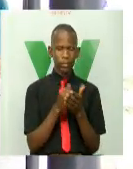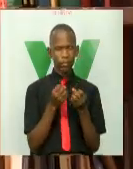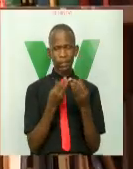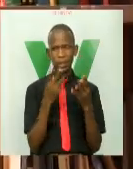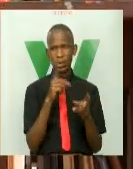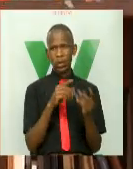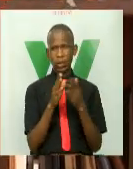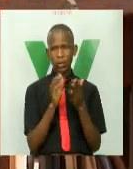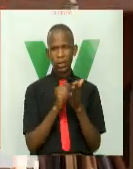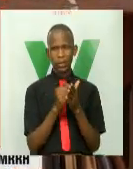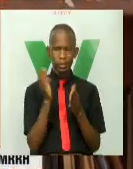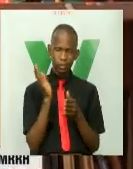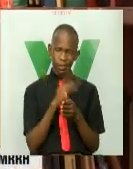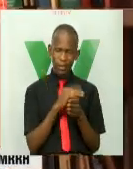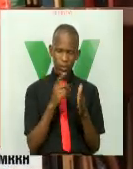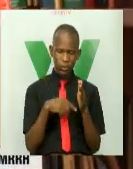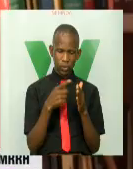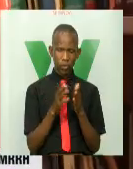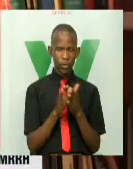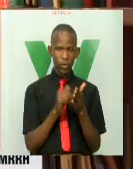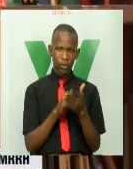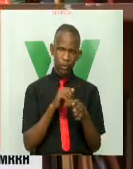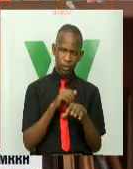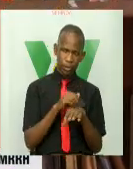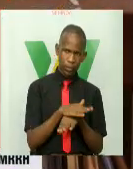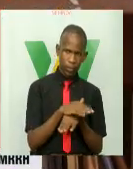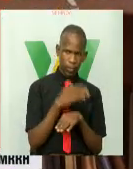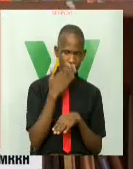Mbarara. Ekisizo n'eteganiza munonga abana.